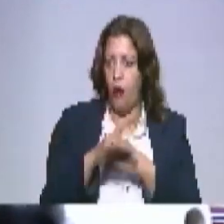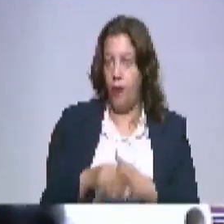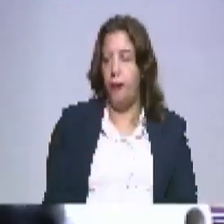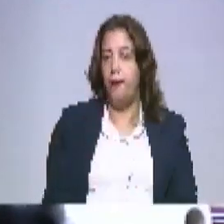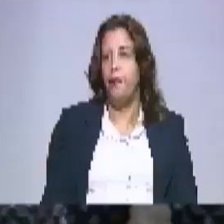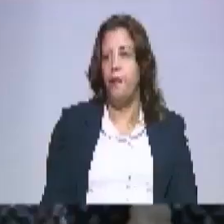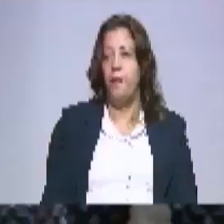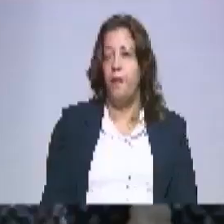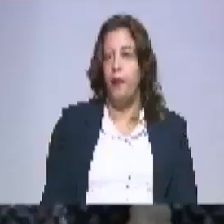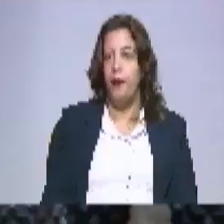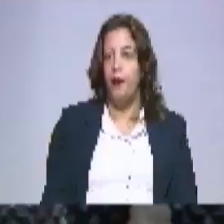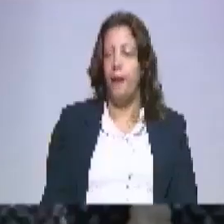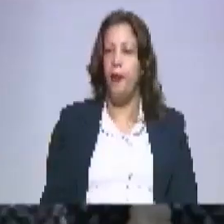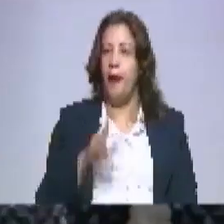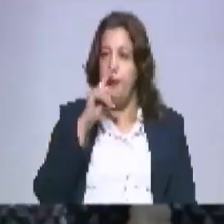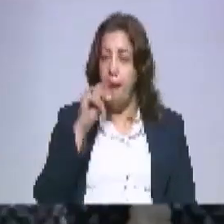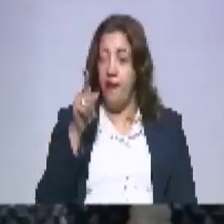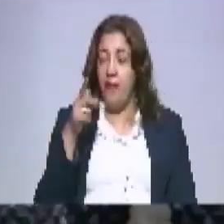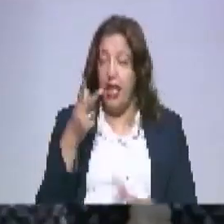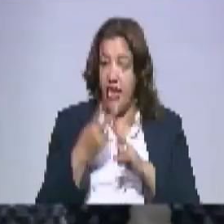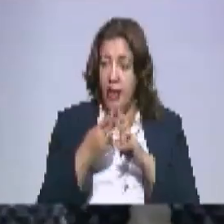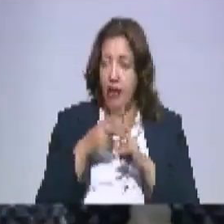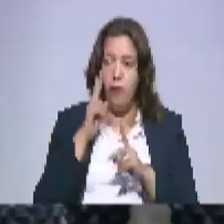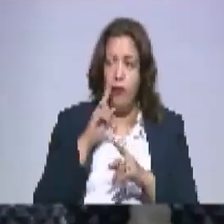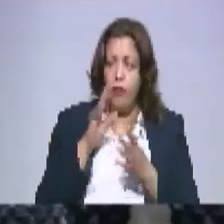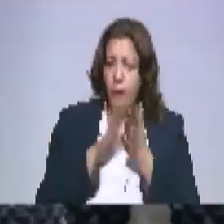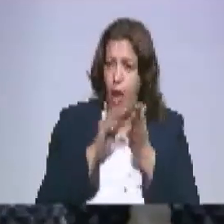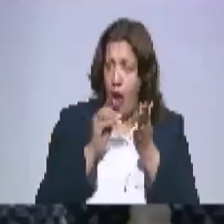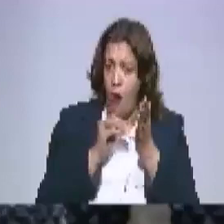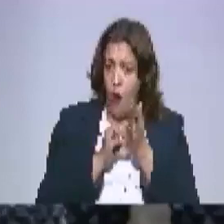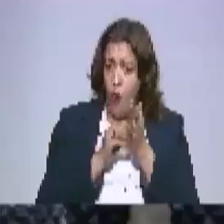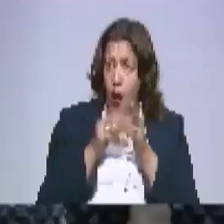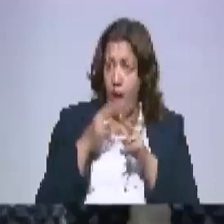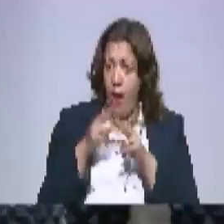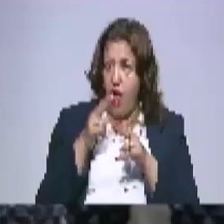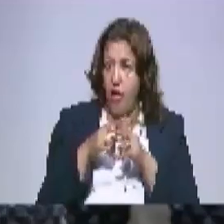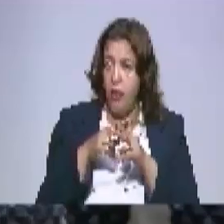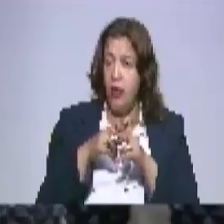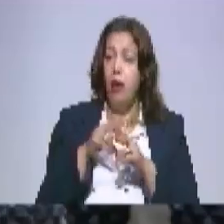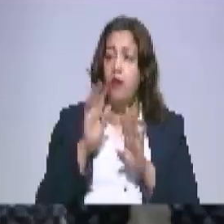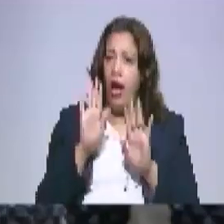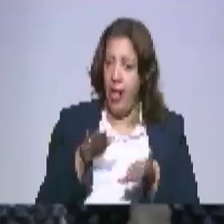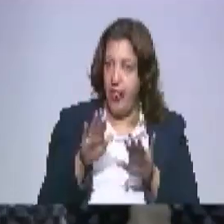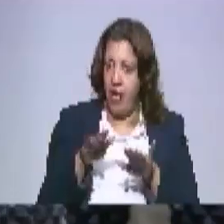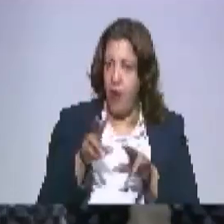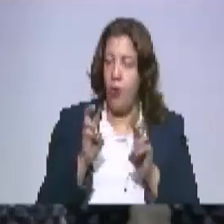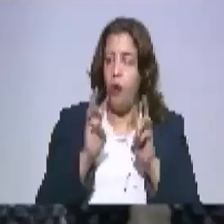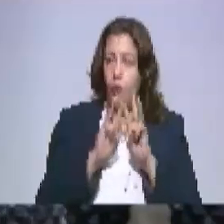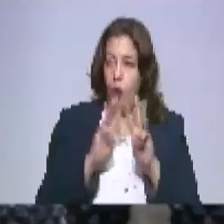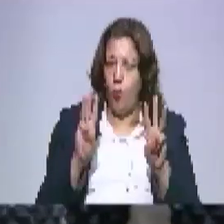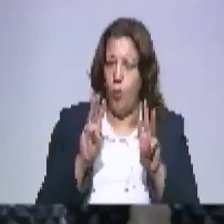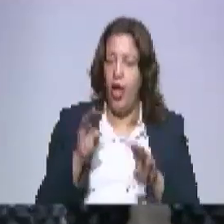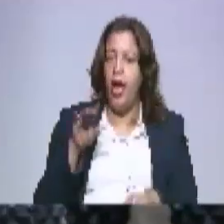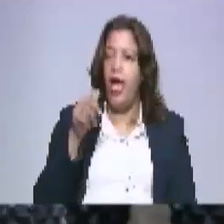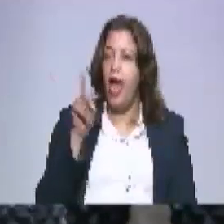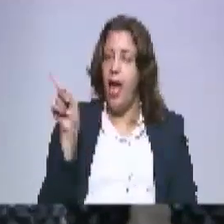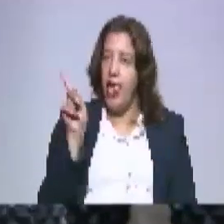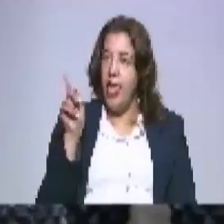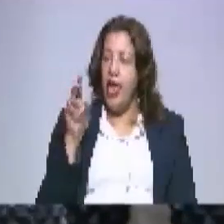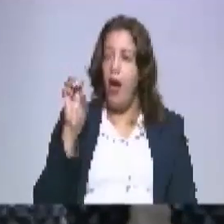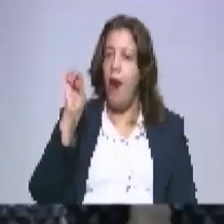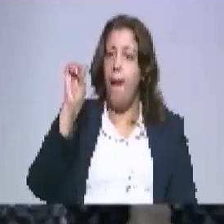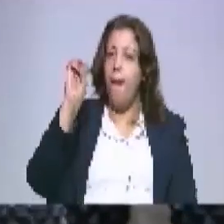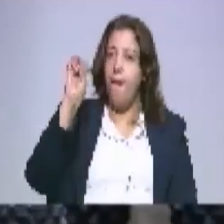طيب. وللي ما تابعش معانا من بدايه الحلقه، ممكن حضراتكم بتلاقوا الحلقه موجوده على صفحه هي ومي